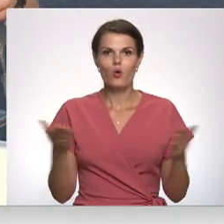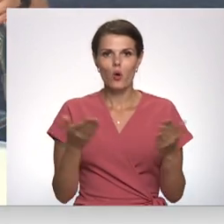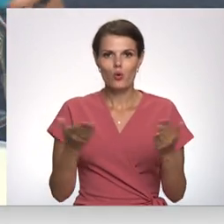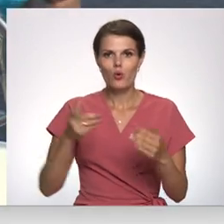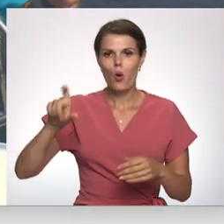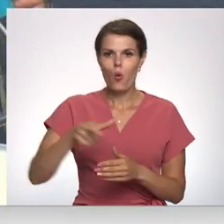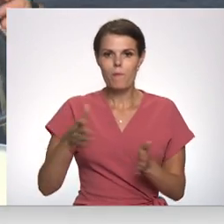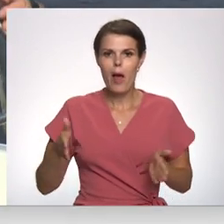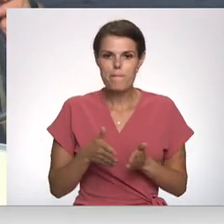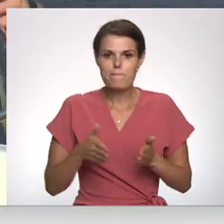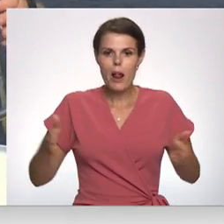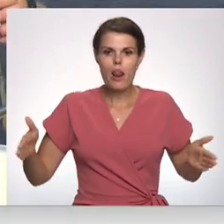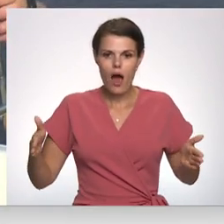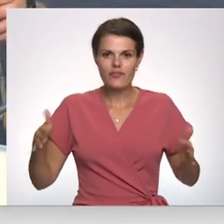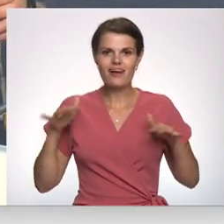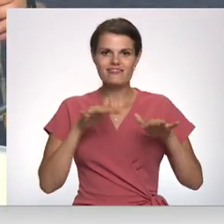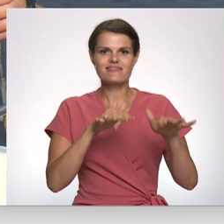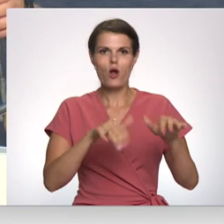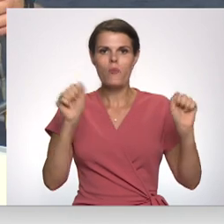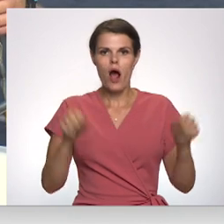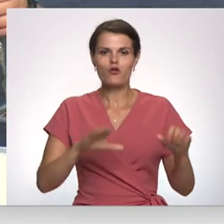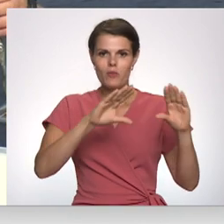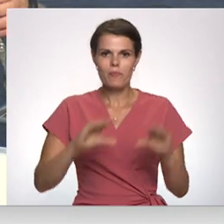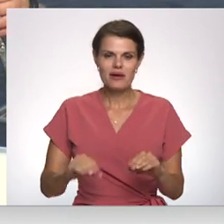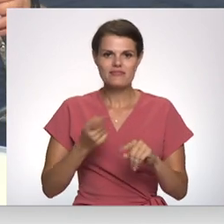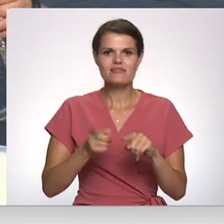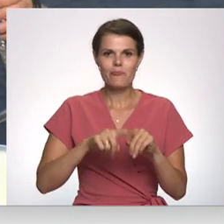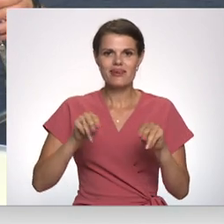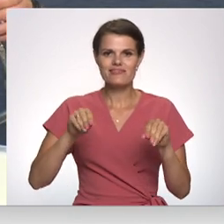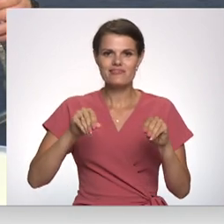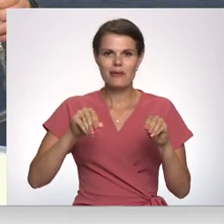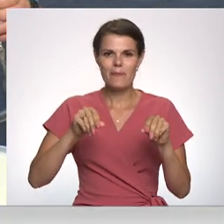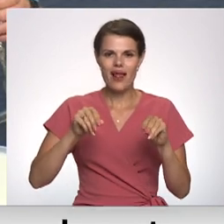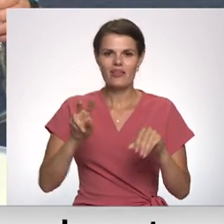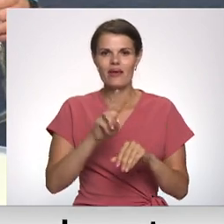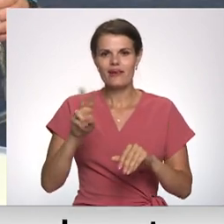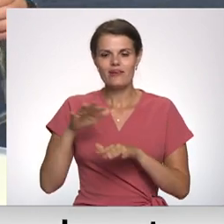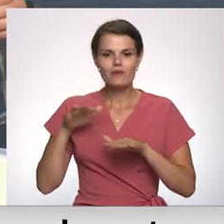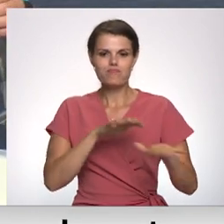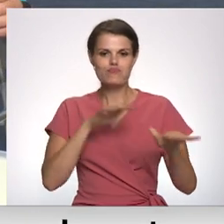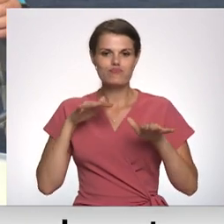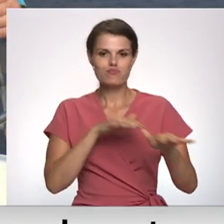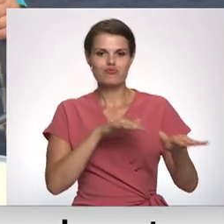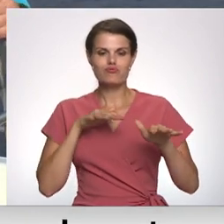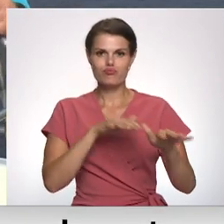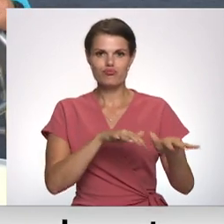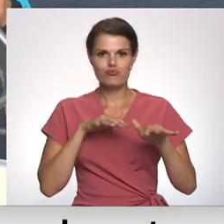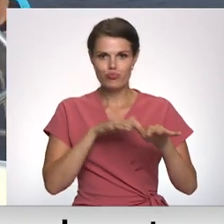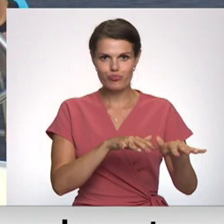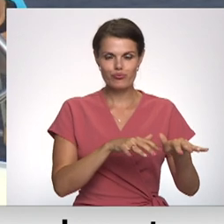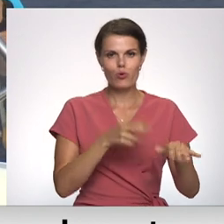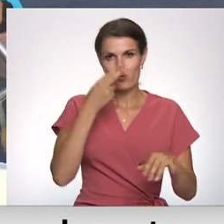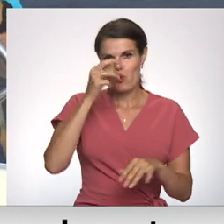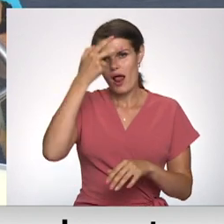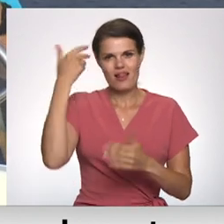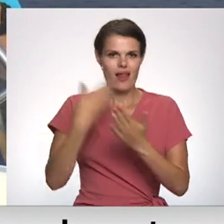paliek platāka, straumas ātrums samazinās. Līdz ar to visi tie smilša graudi, kas tiek nesti pa upi no iespējams pat